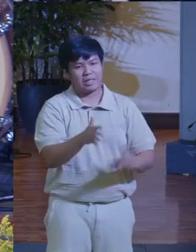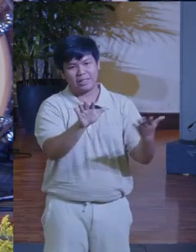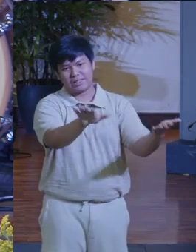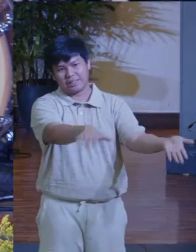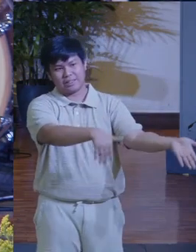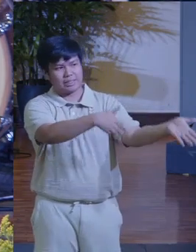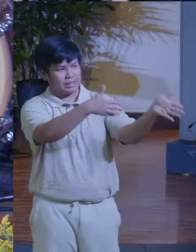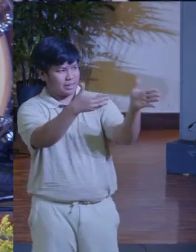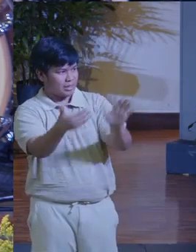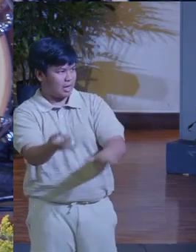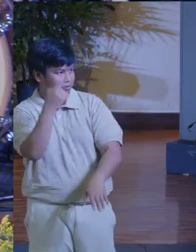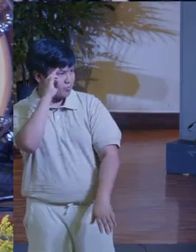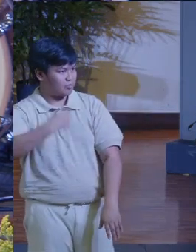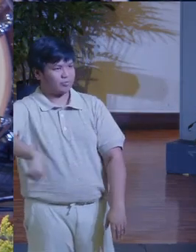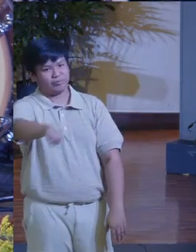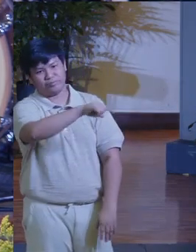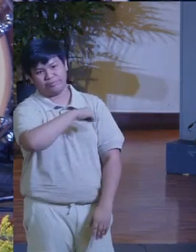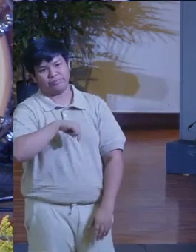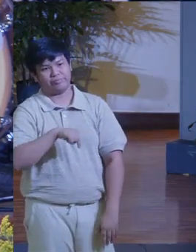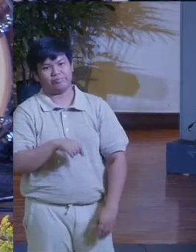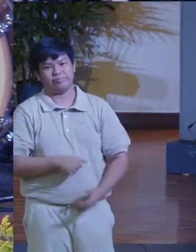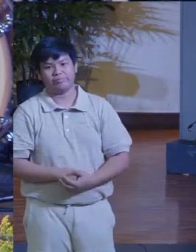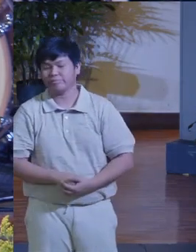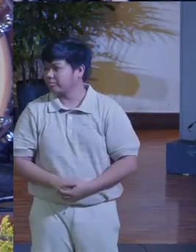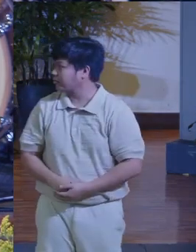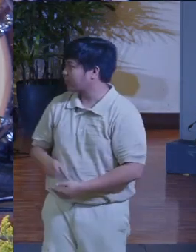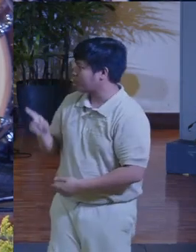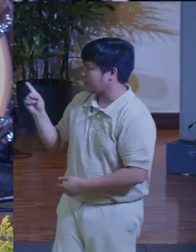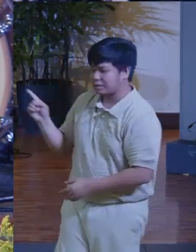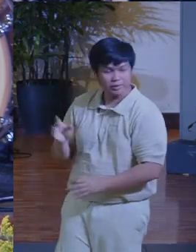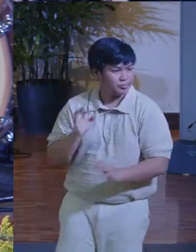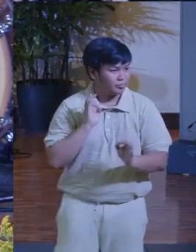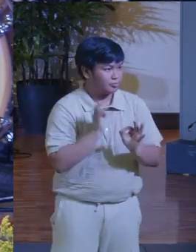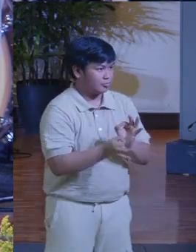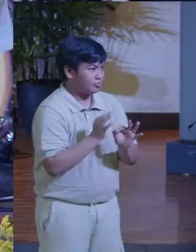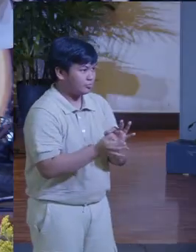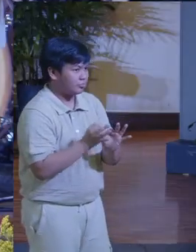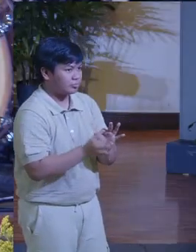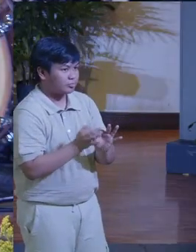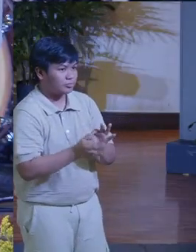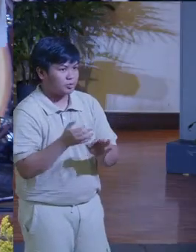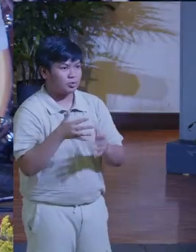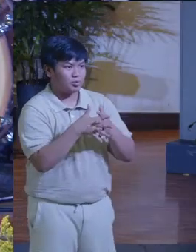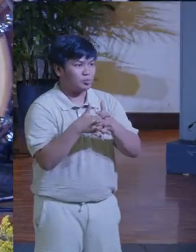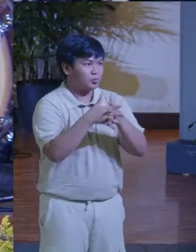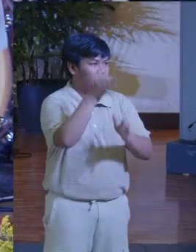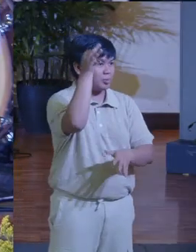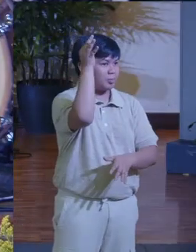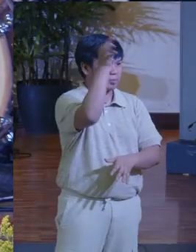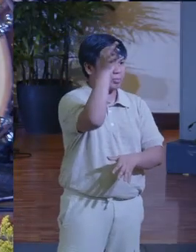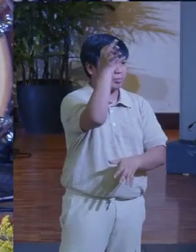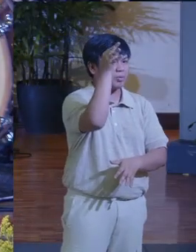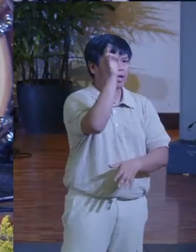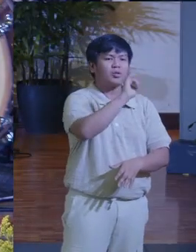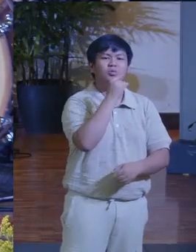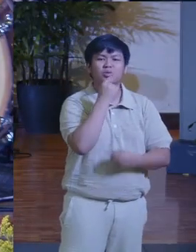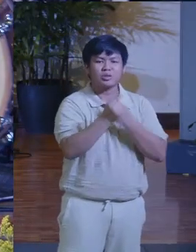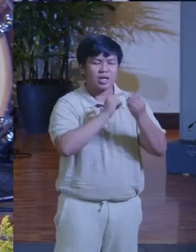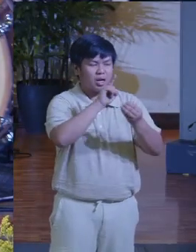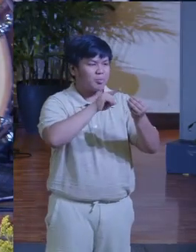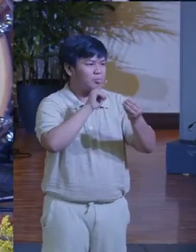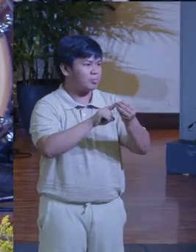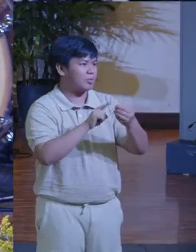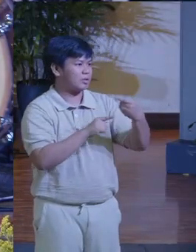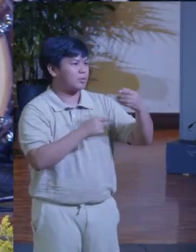Ito po ang aking translation nung definition ni Dr. Warren Wiersbe ng justification by